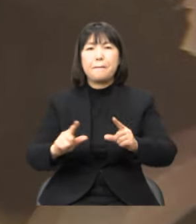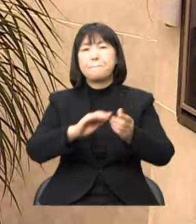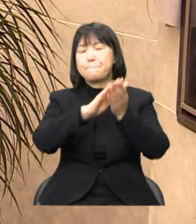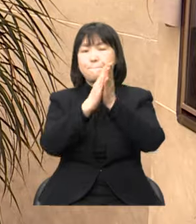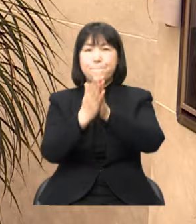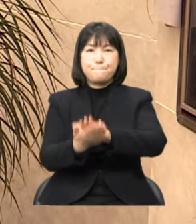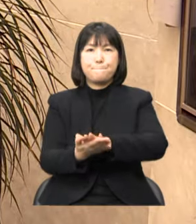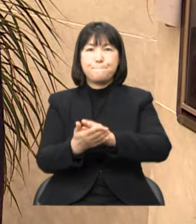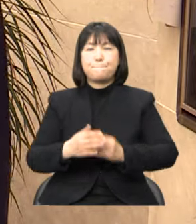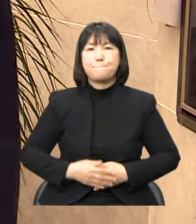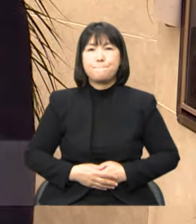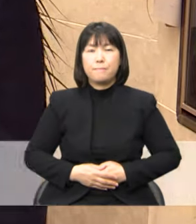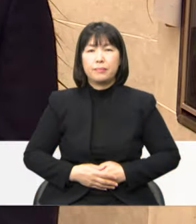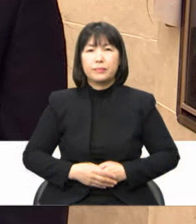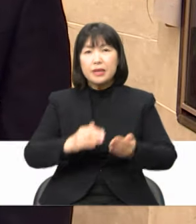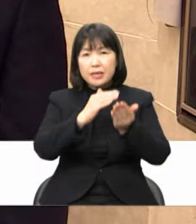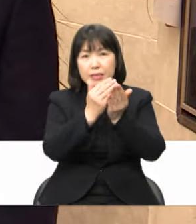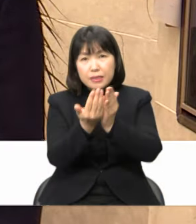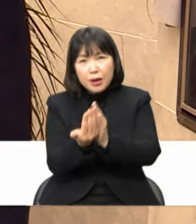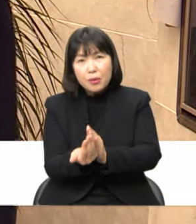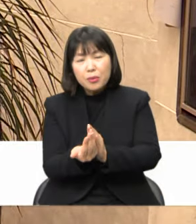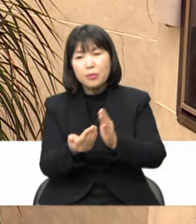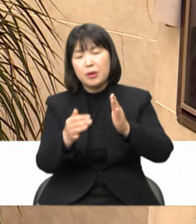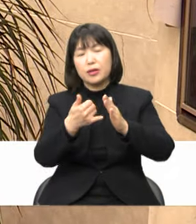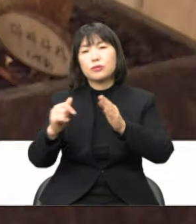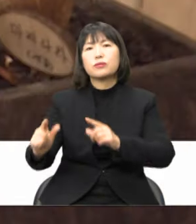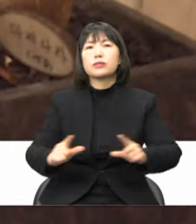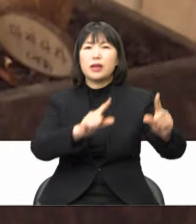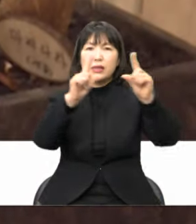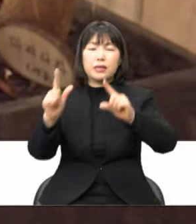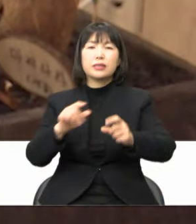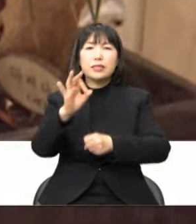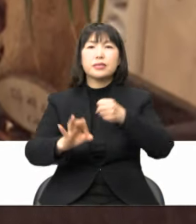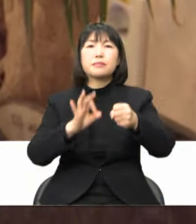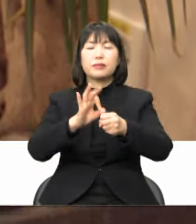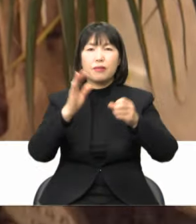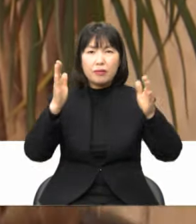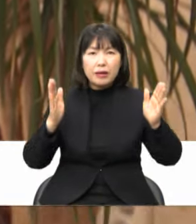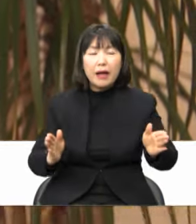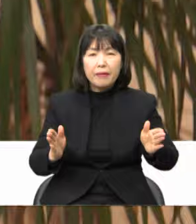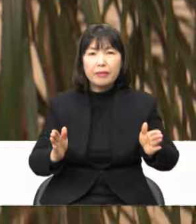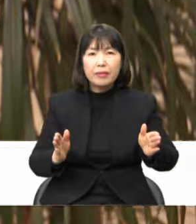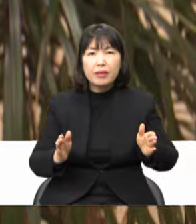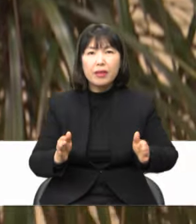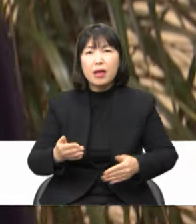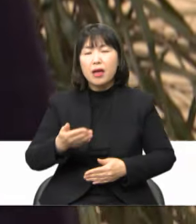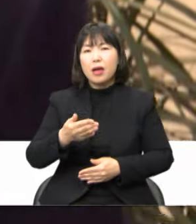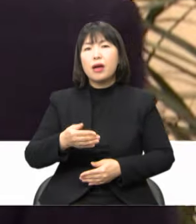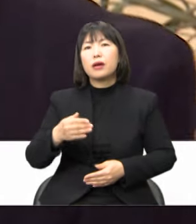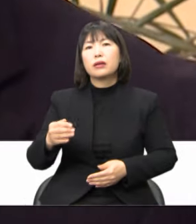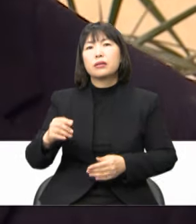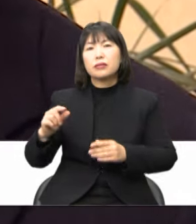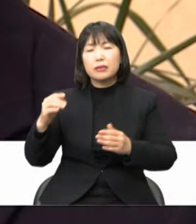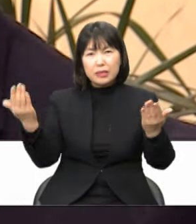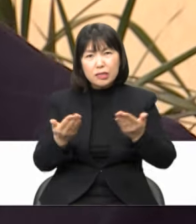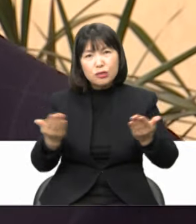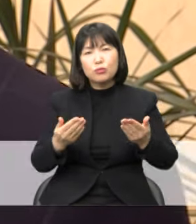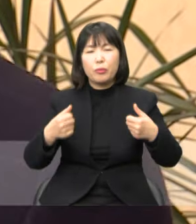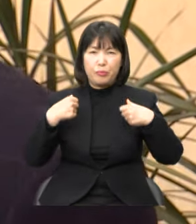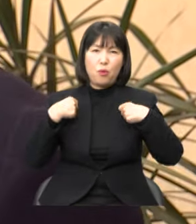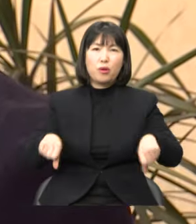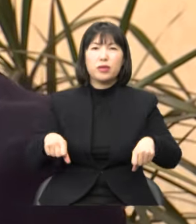달라졌습니다 세월 유가족으로 살아온 지난 10년간 생마이고 사의 을찾는 일에만